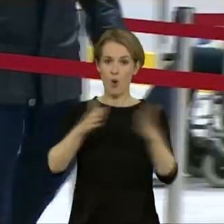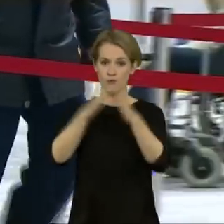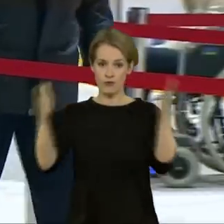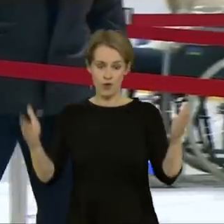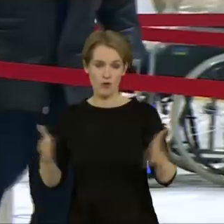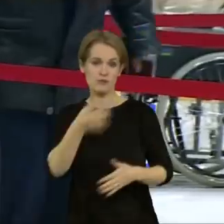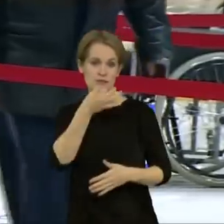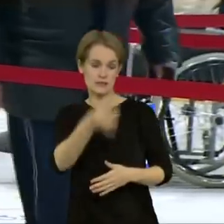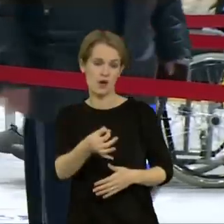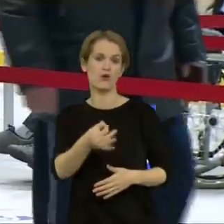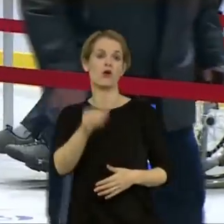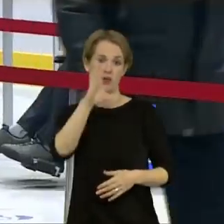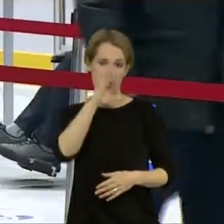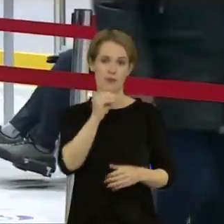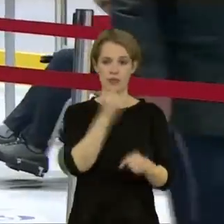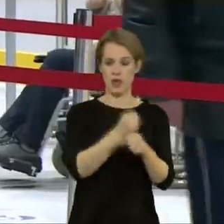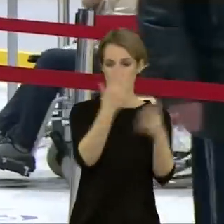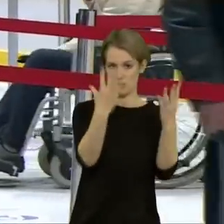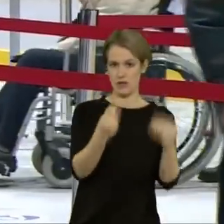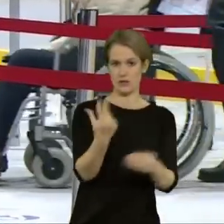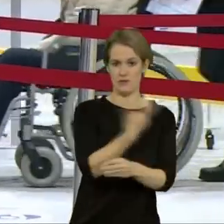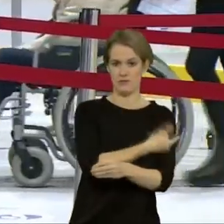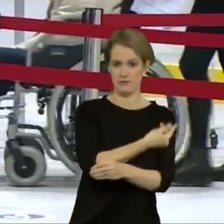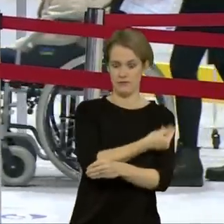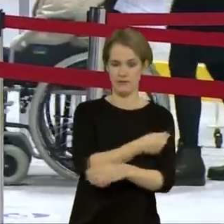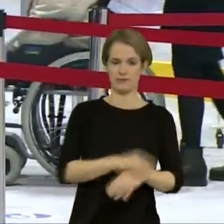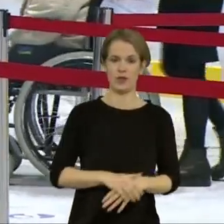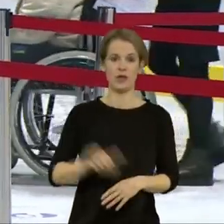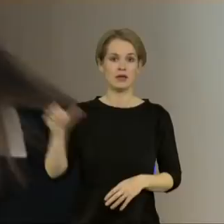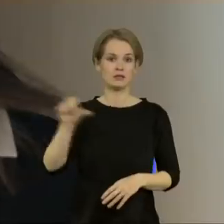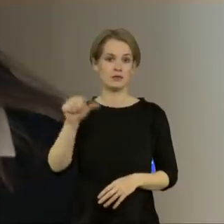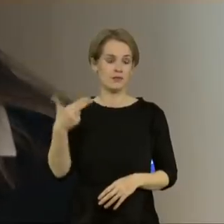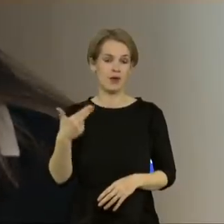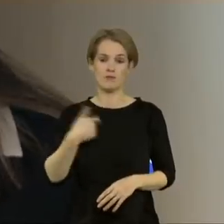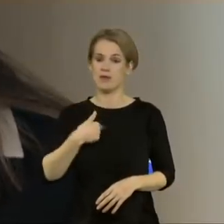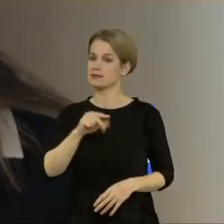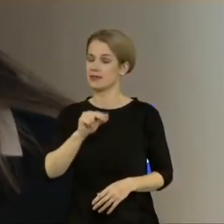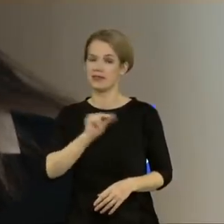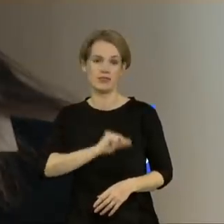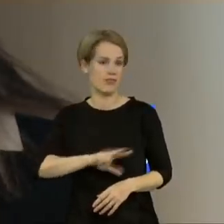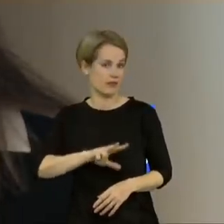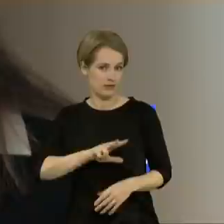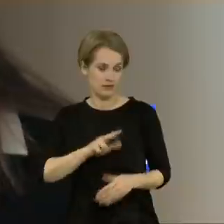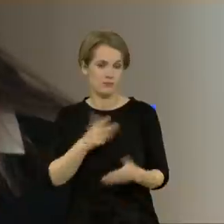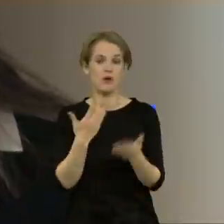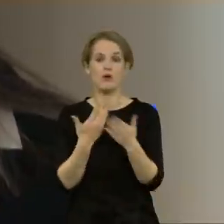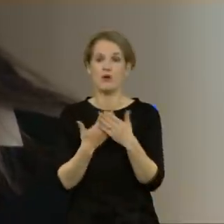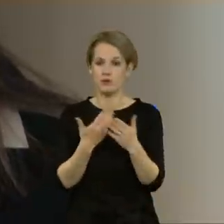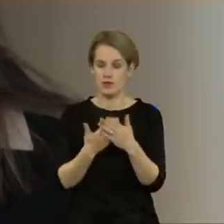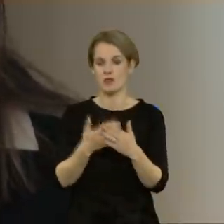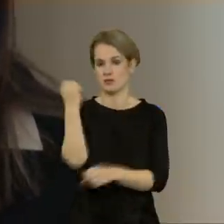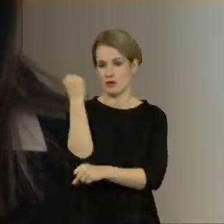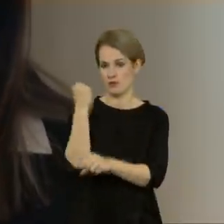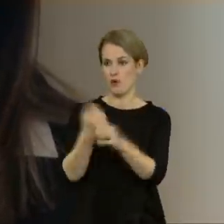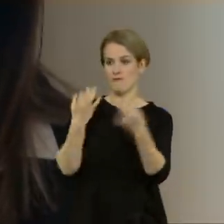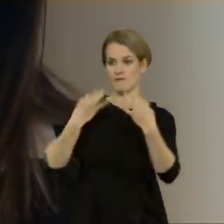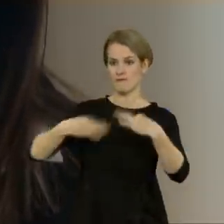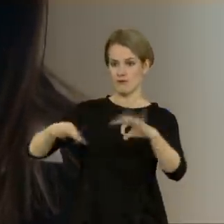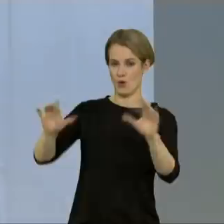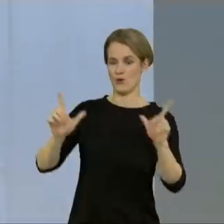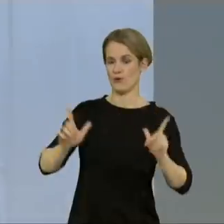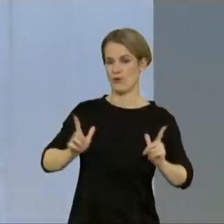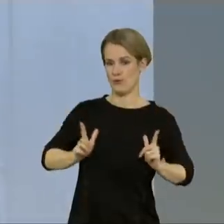dienomis. Savaitgaliais pakol kas mes nedirbame, leidžiam personalui pailsėti, kadangi